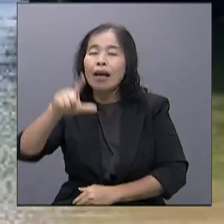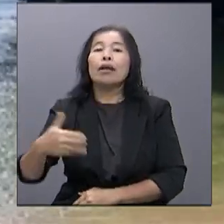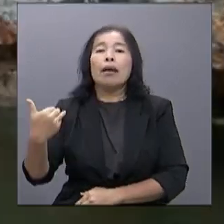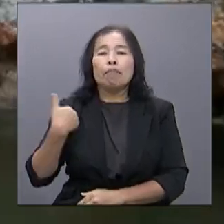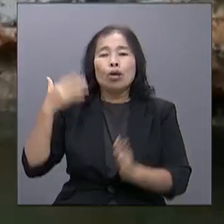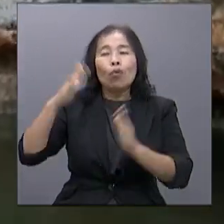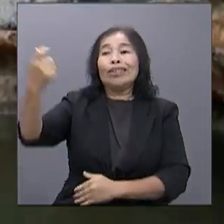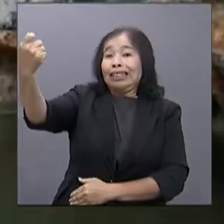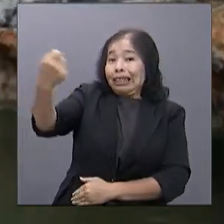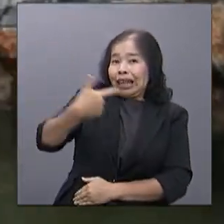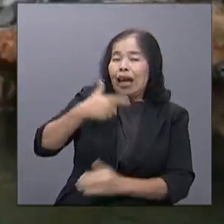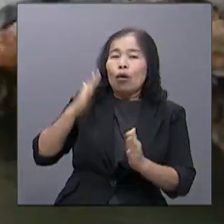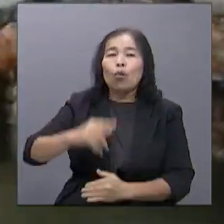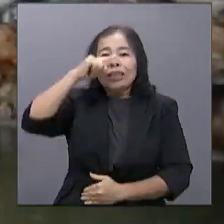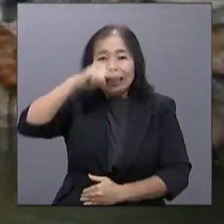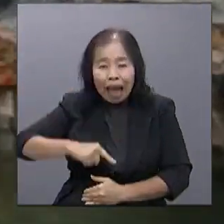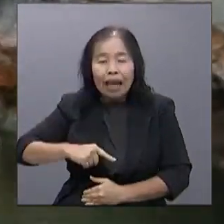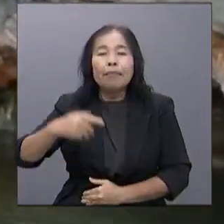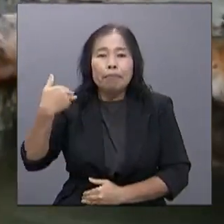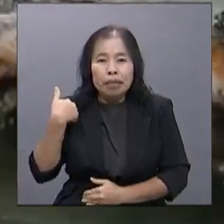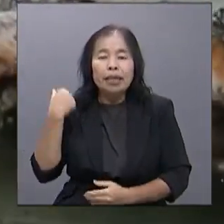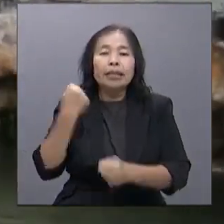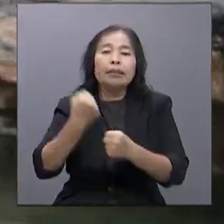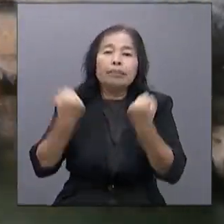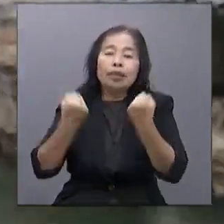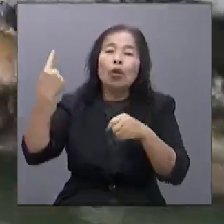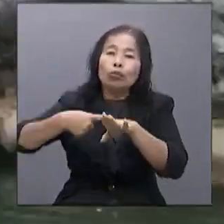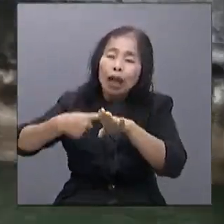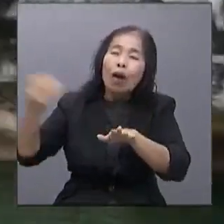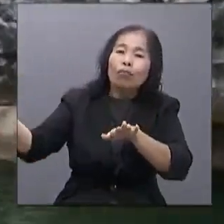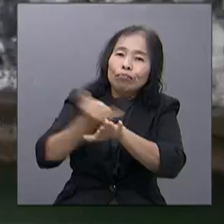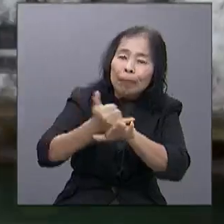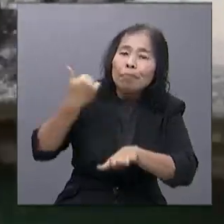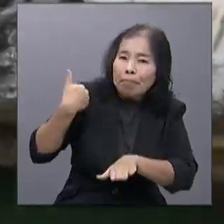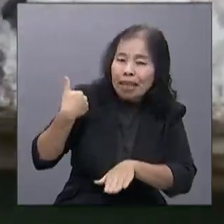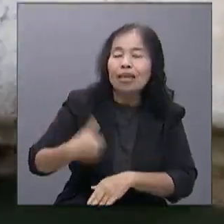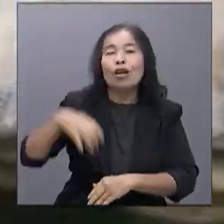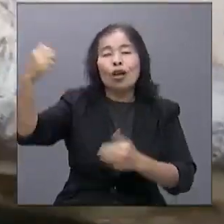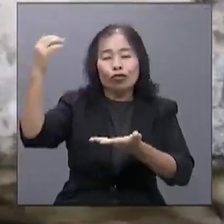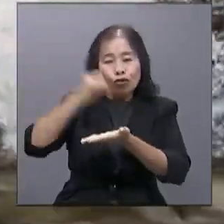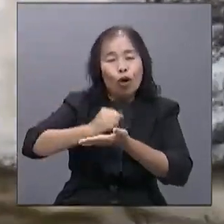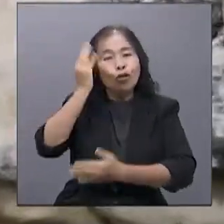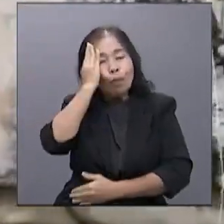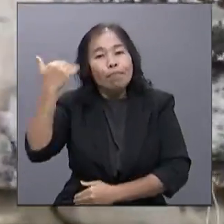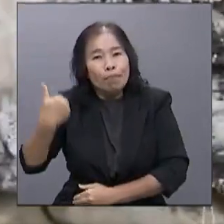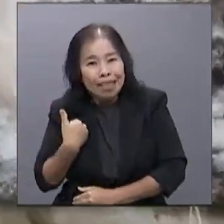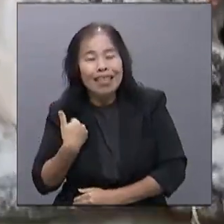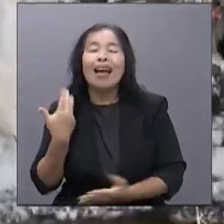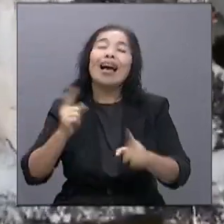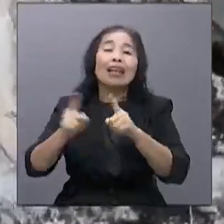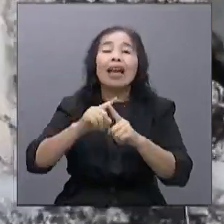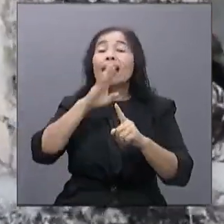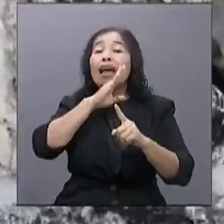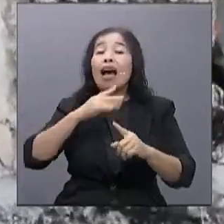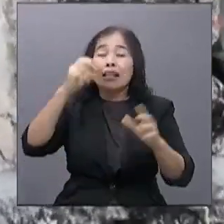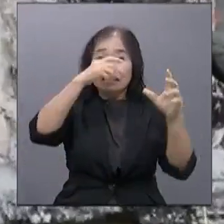ตัวประกอบการเช่ารถเดินทางค่าที่พักและหลังจากภาพยนตร์ออกฉายก็เชื่อได้ว่าจะทำให้เป็นที่รู้จักของนัก